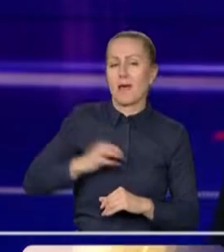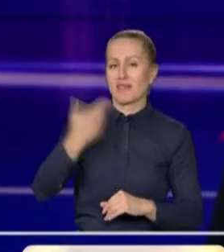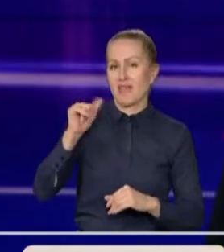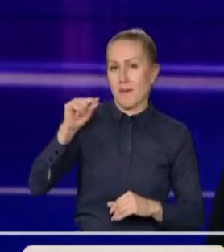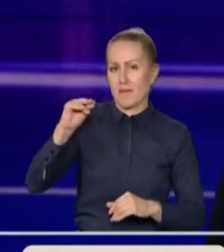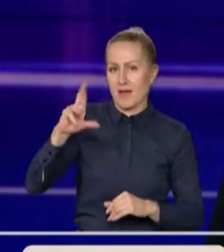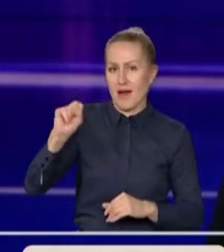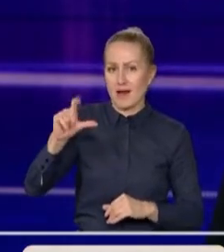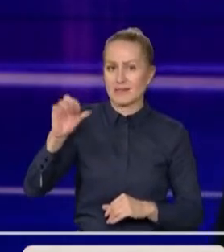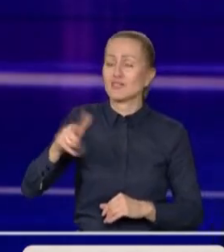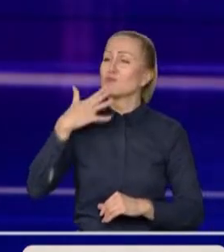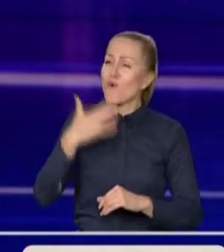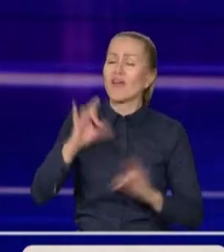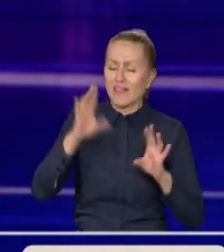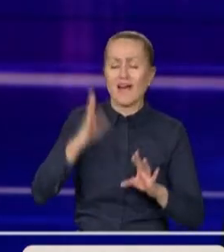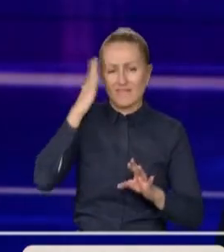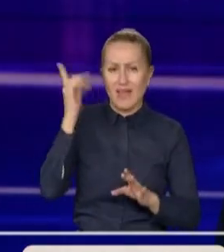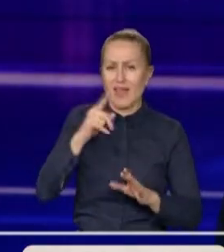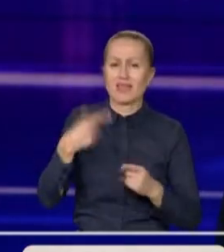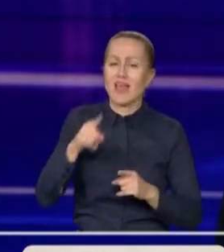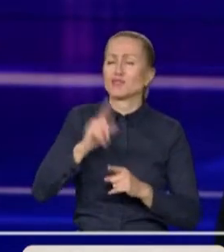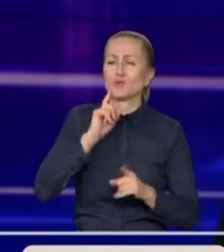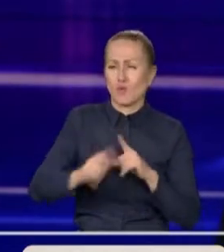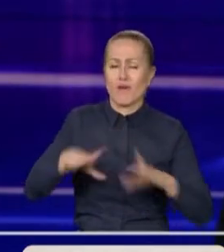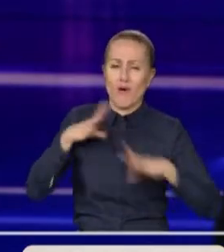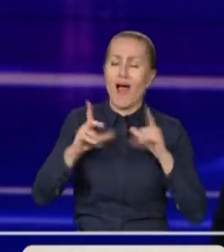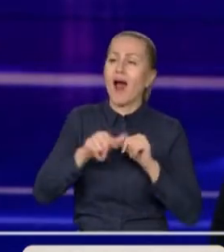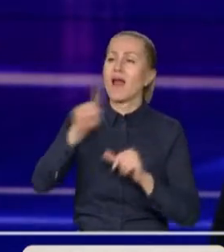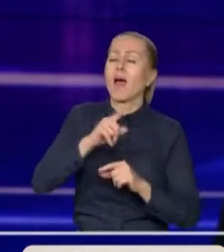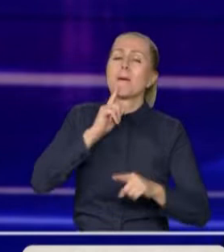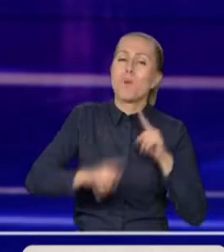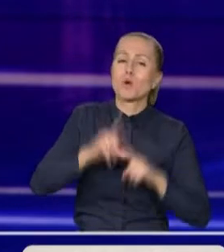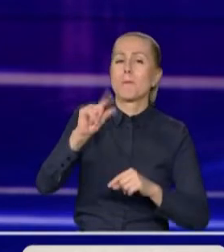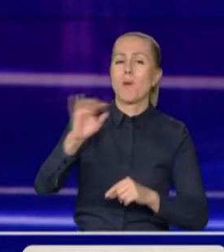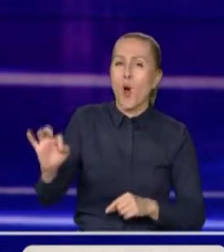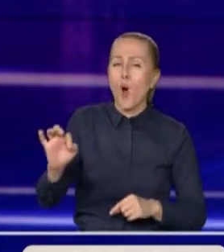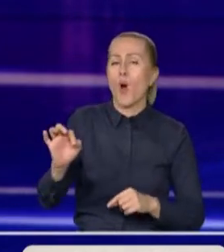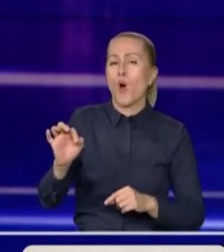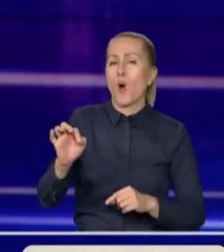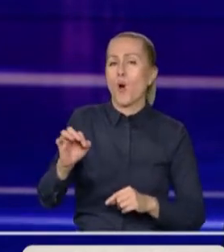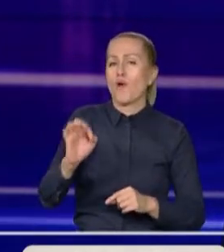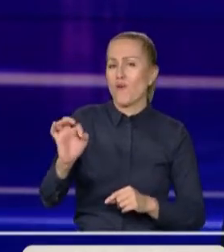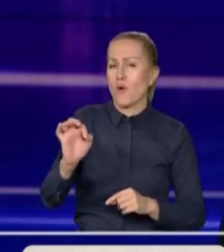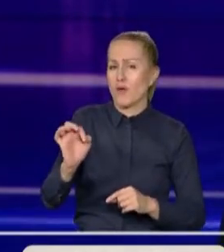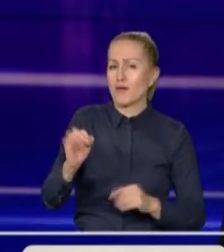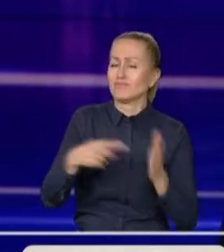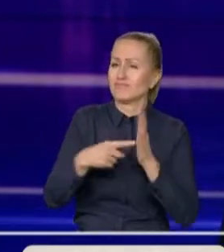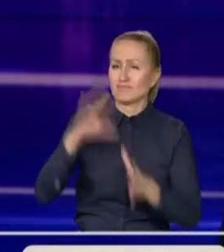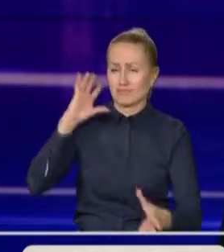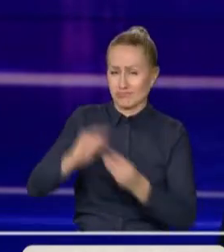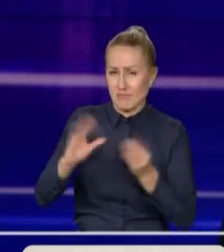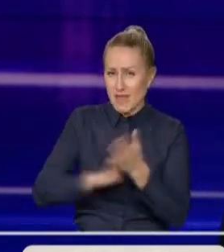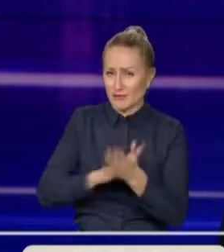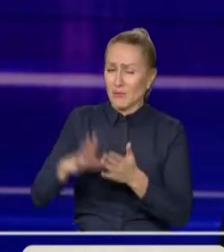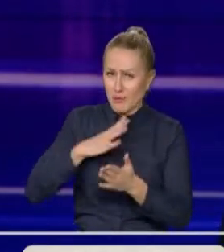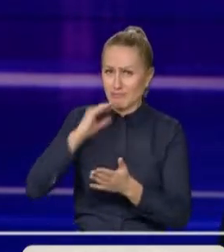słów, które byłyby kontrowersyjne, ale politycy Platformy Obywatelskiej, Koalicji Obywatelskiej rzeczywiście w ostatnich miesiącach